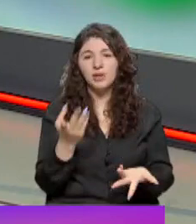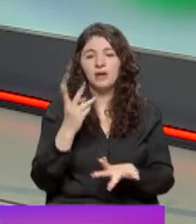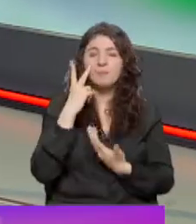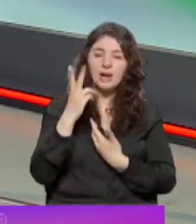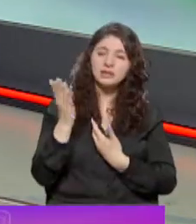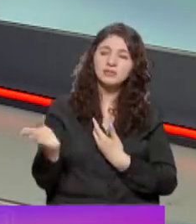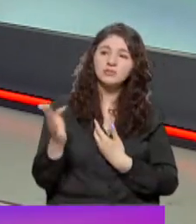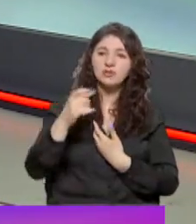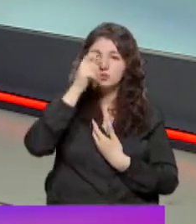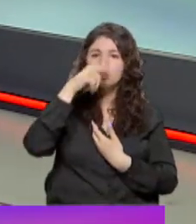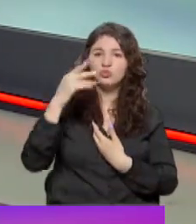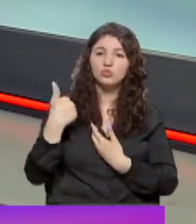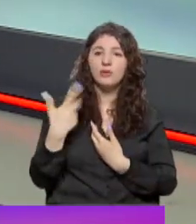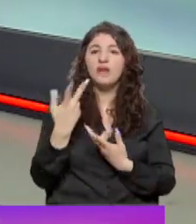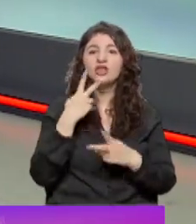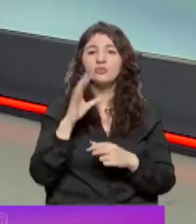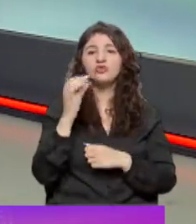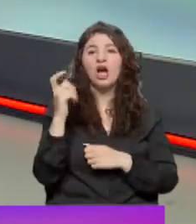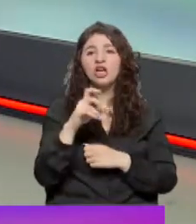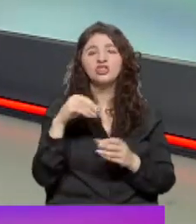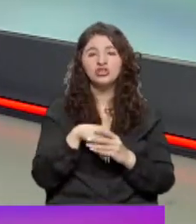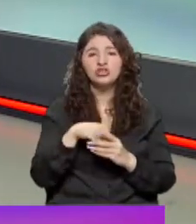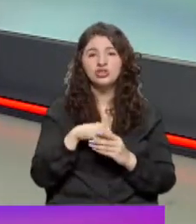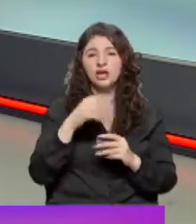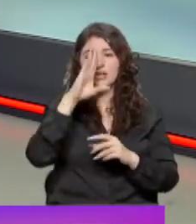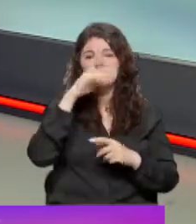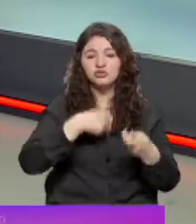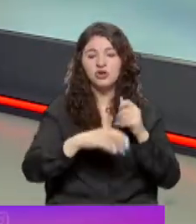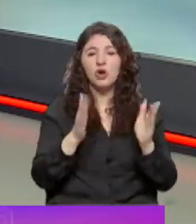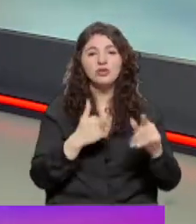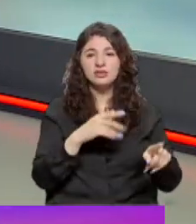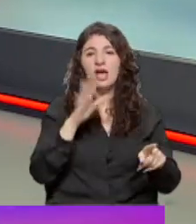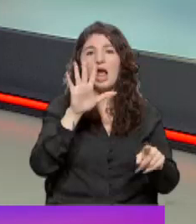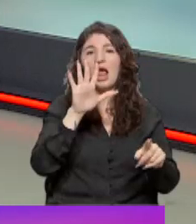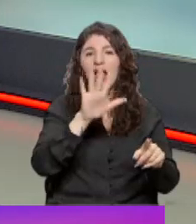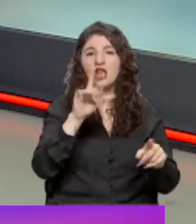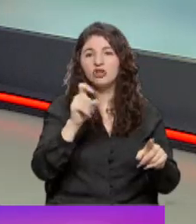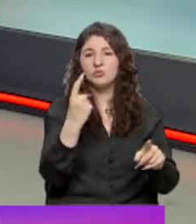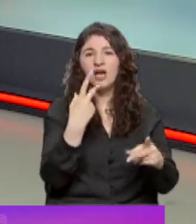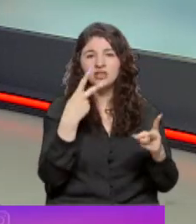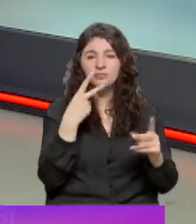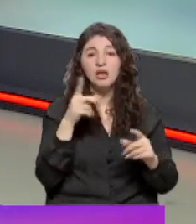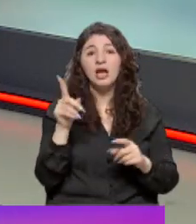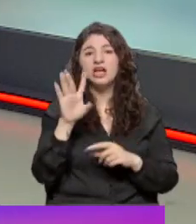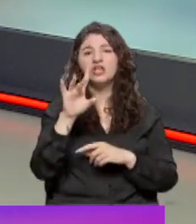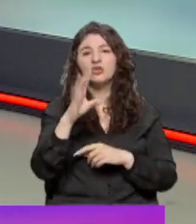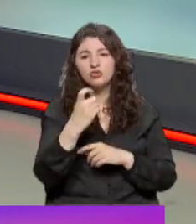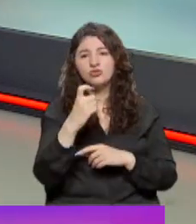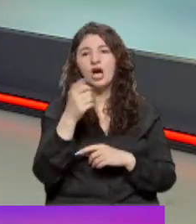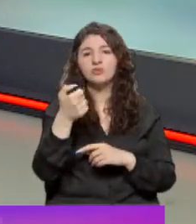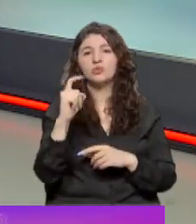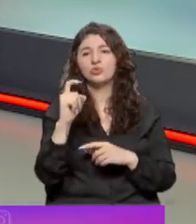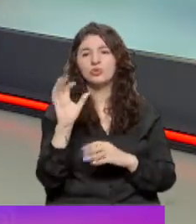baktığımızda tekne açıklamıştı Ocak ayı için İstanbul Ticaret Odası 50/90 Bir açıklamıştı 49